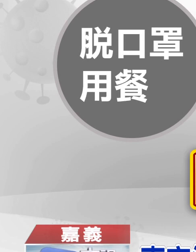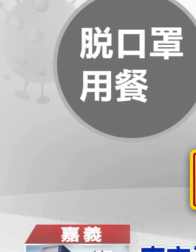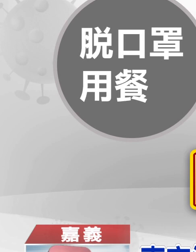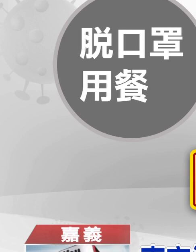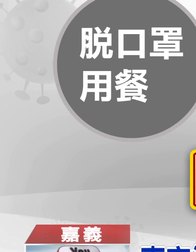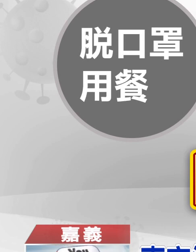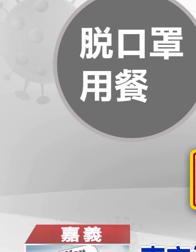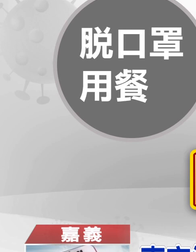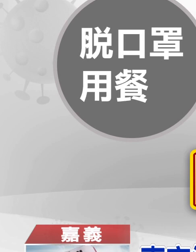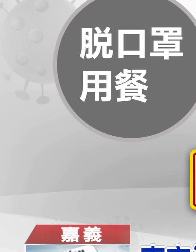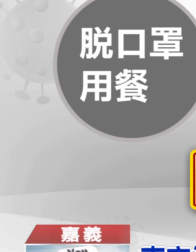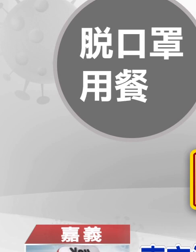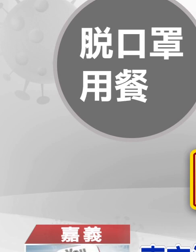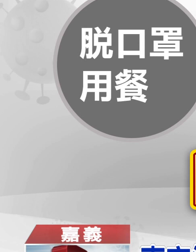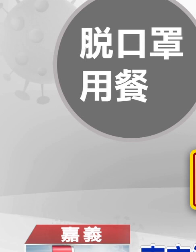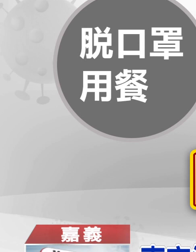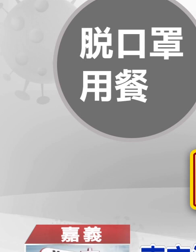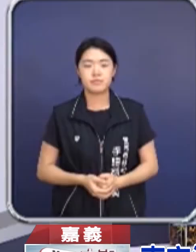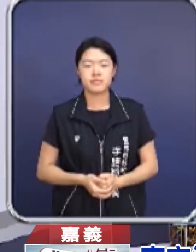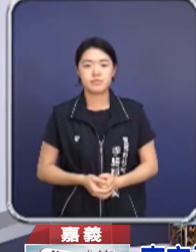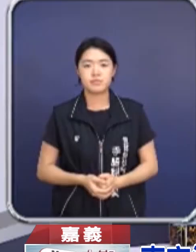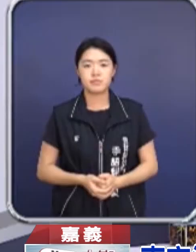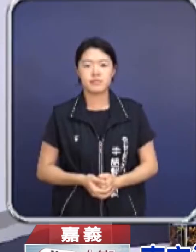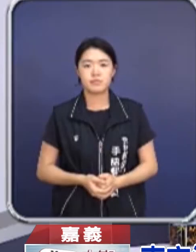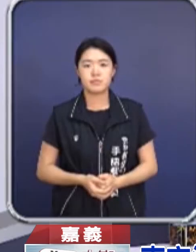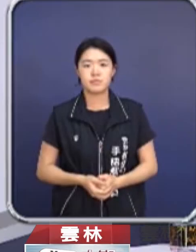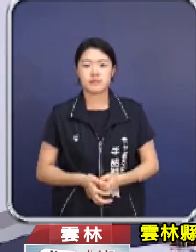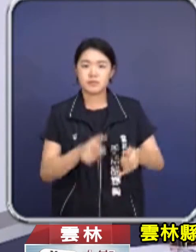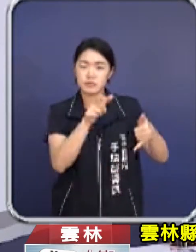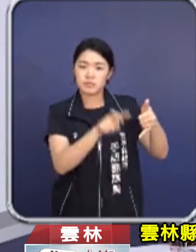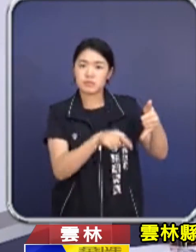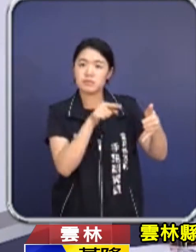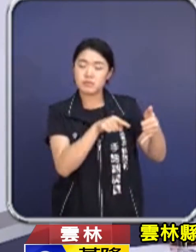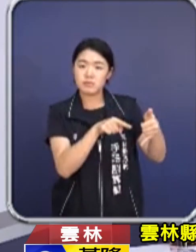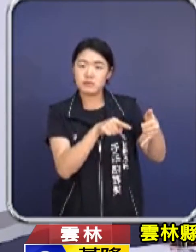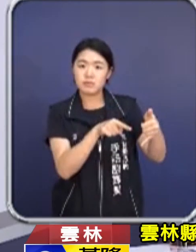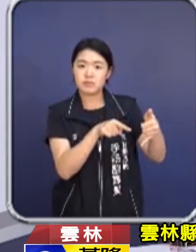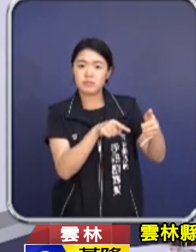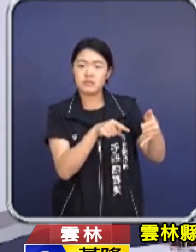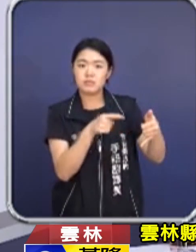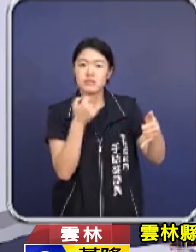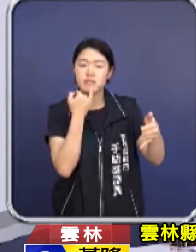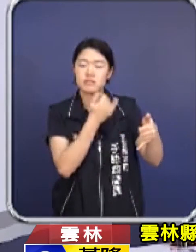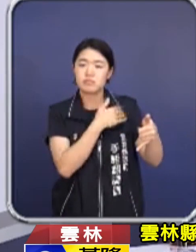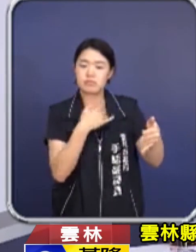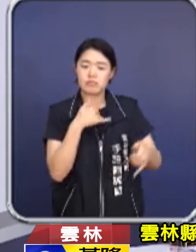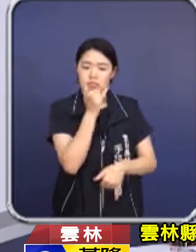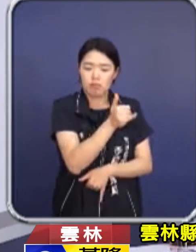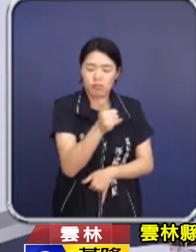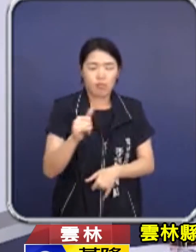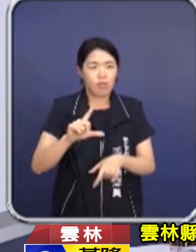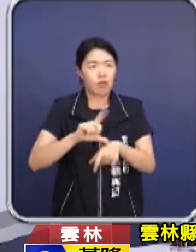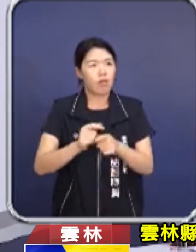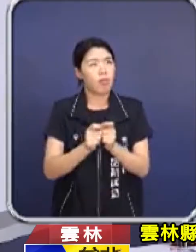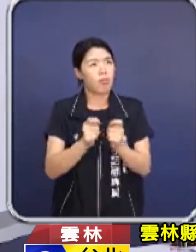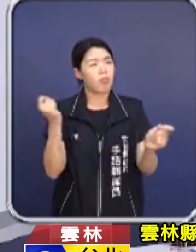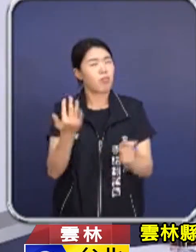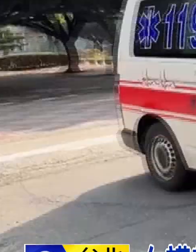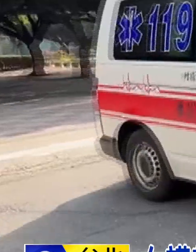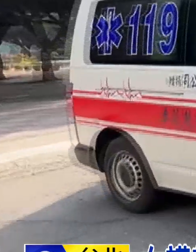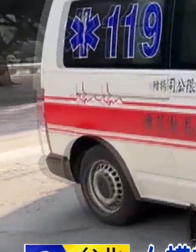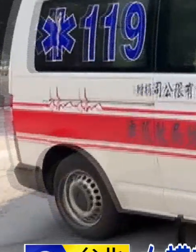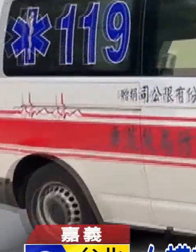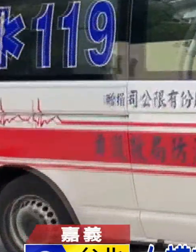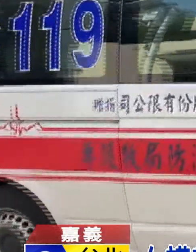怕是全国最可怕的传播链。 到过的足迹哈，时间有点久远哈，他可能想不起